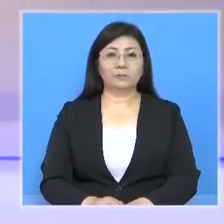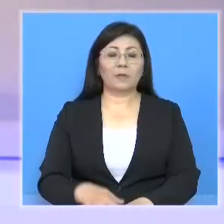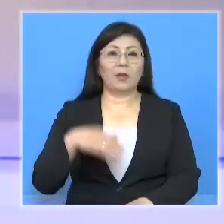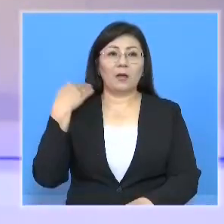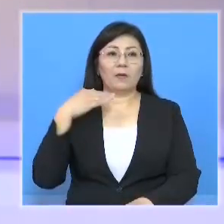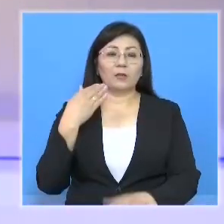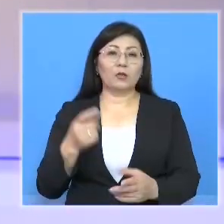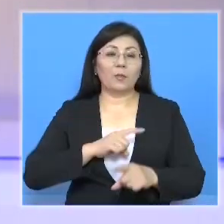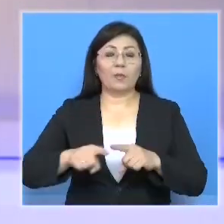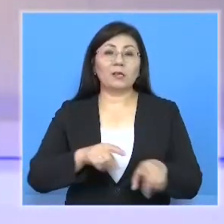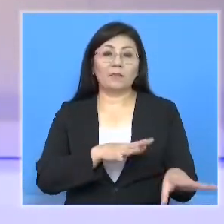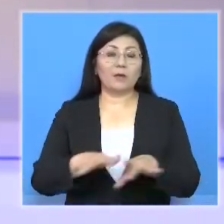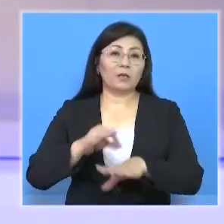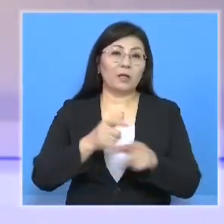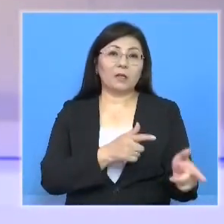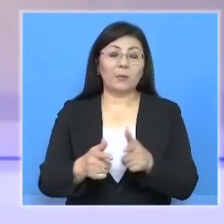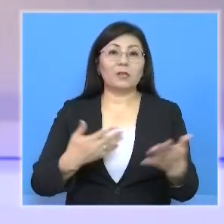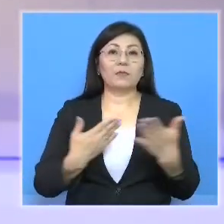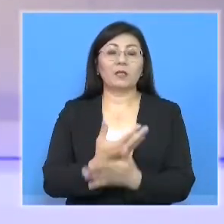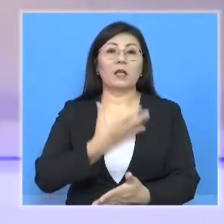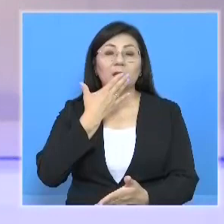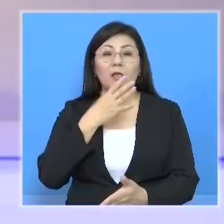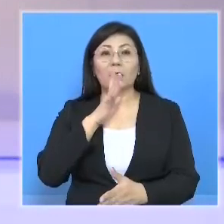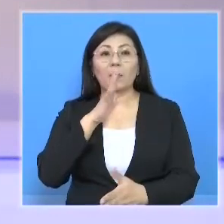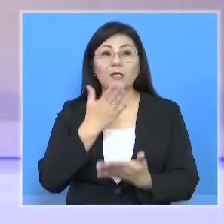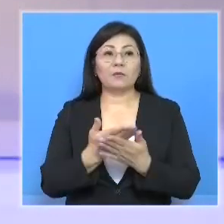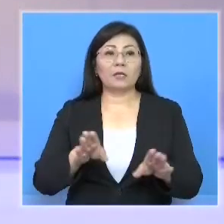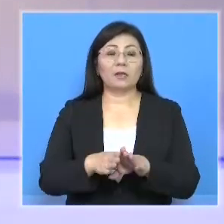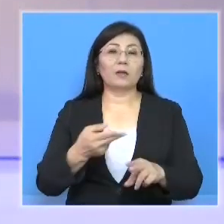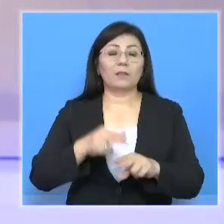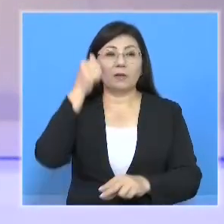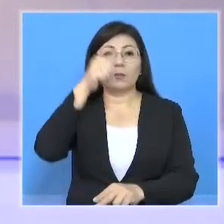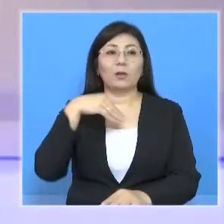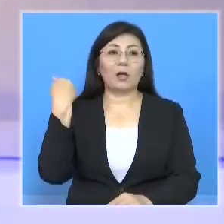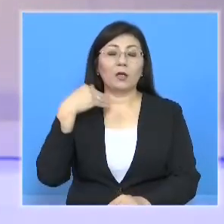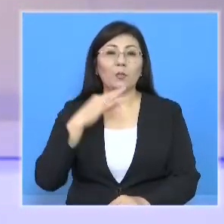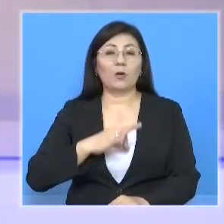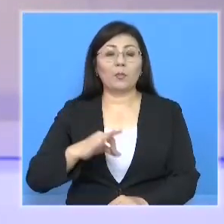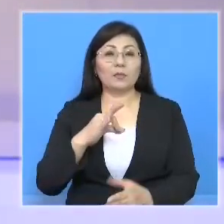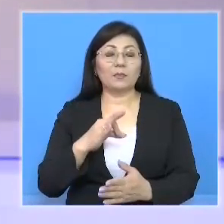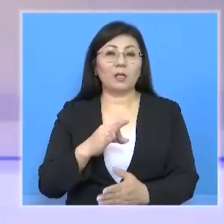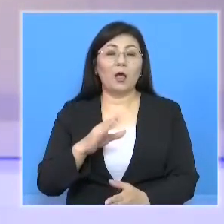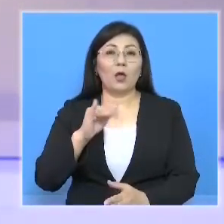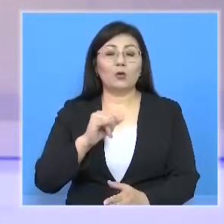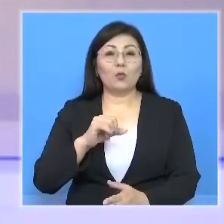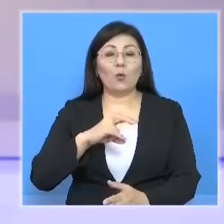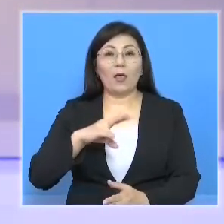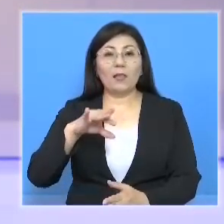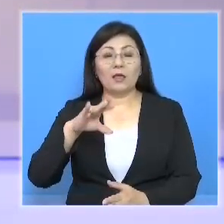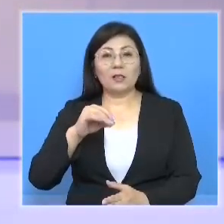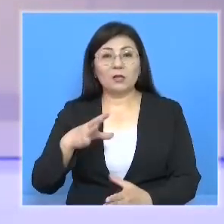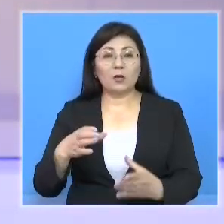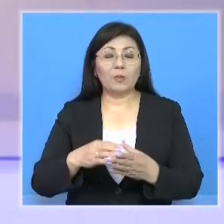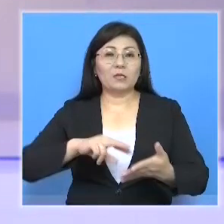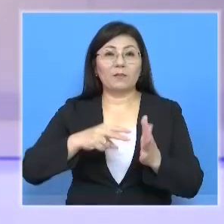В Актобе ускоренными темпами идет подготовка к новому отопительному сезону. Так, в этом году акционерным обществом Актобе Су Энерджи Групп